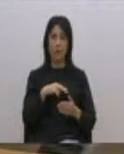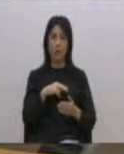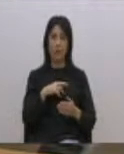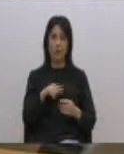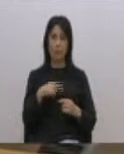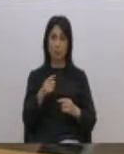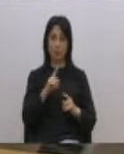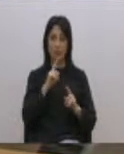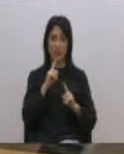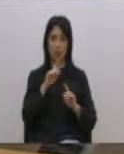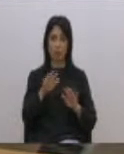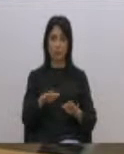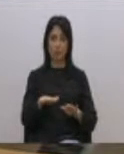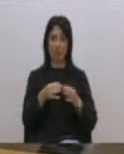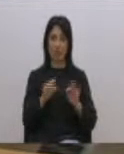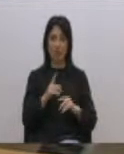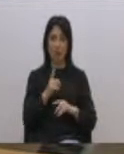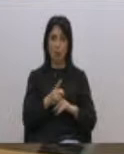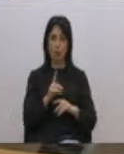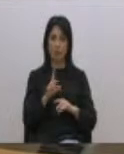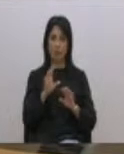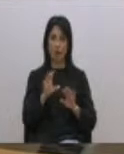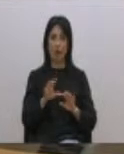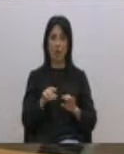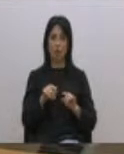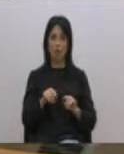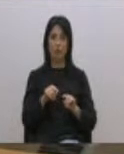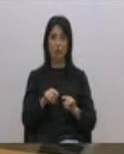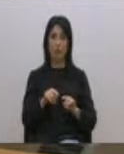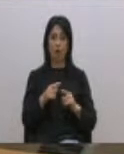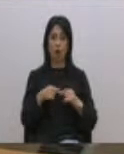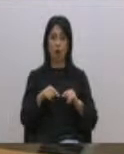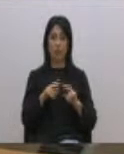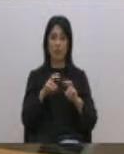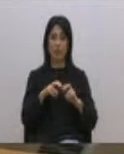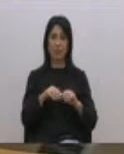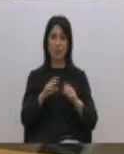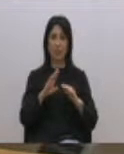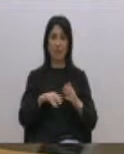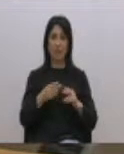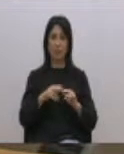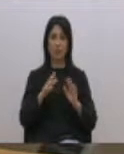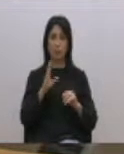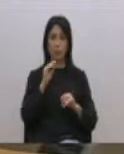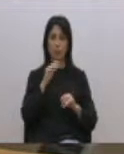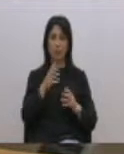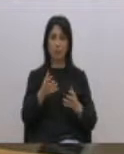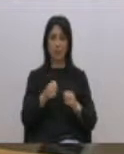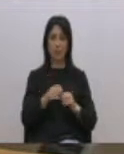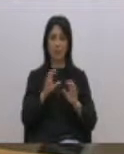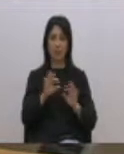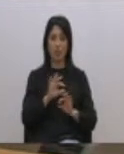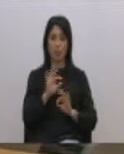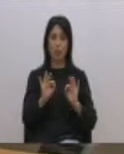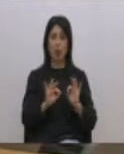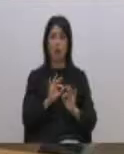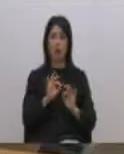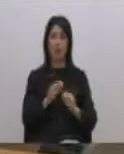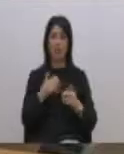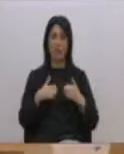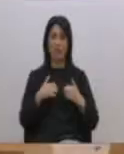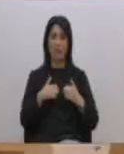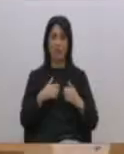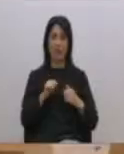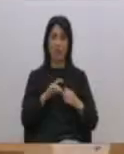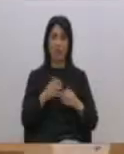მორიგის სესიის პლენარული სხუნის დღეებში, როდესაც საკომიტეტო განხილვა გარდა იმ შემთხვევისა, როდესაც მიღებულია კანონპროექტის დაჩქარებული